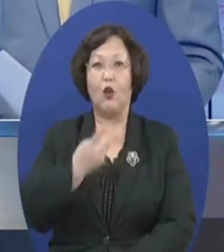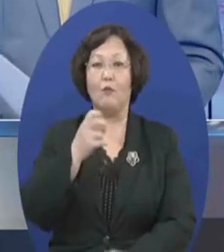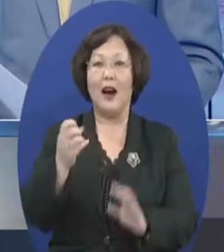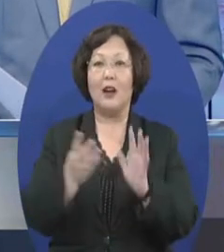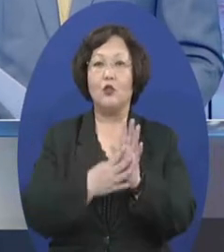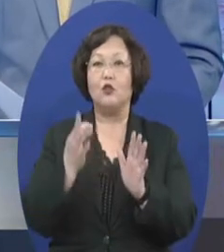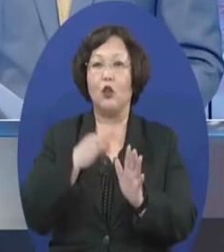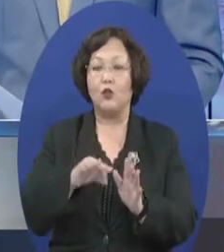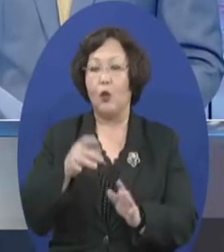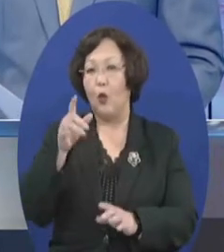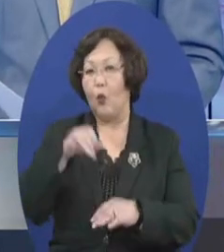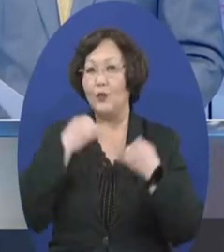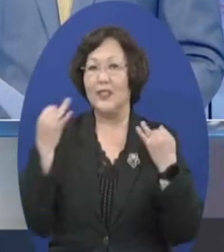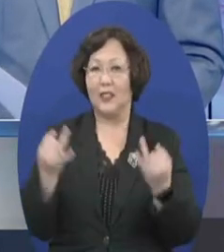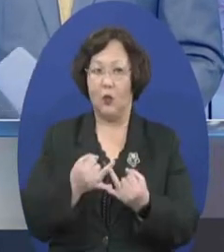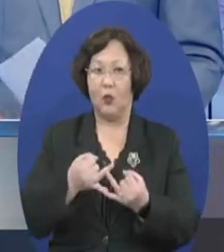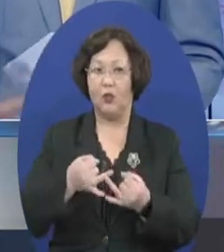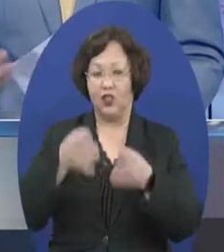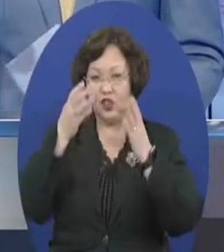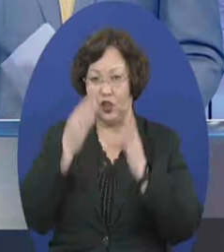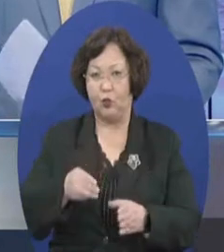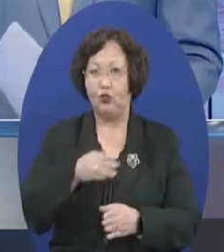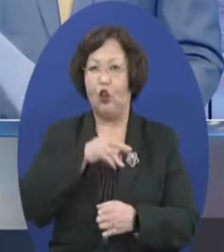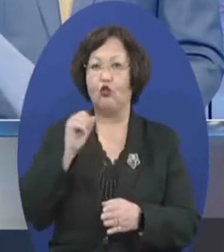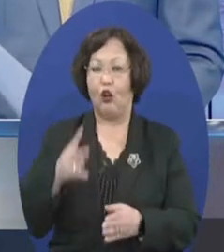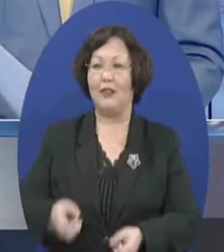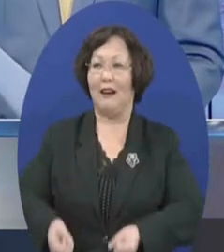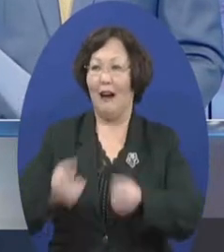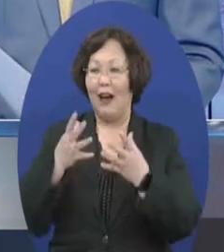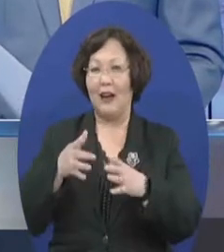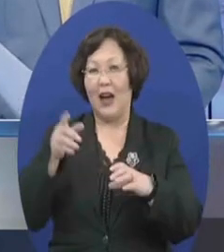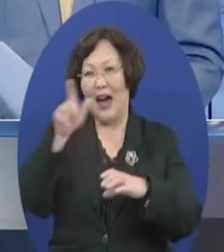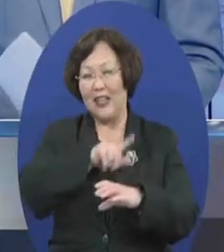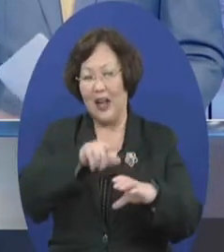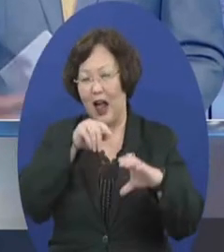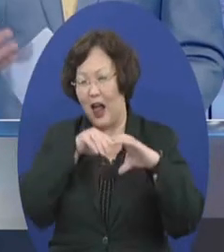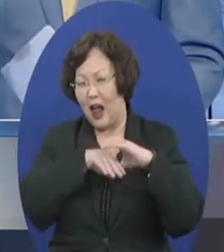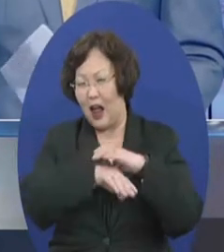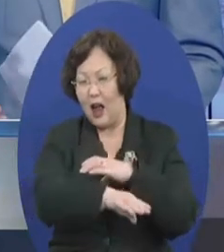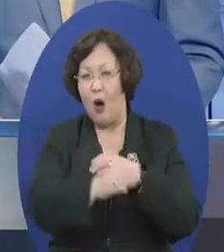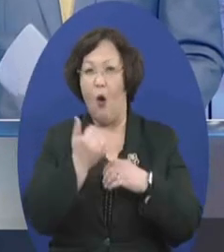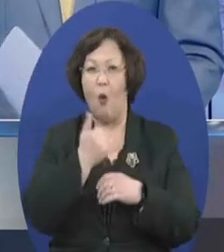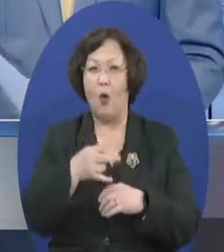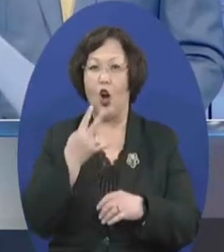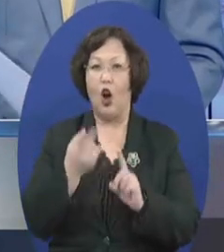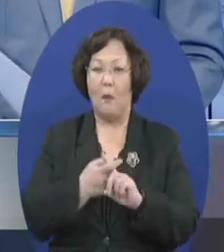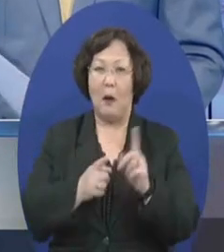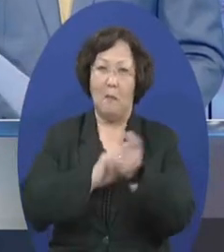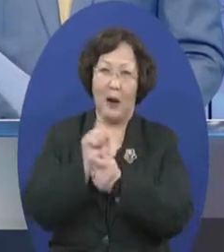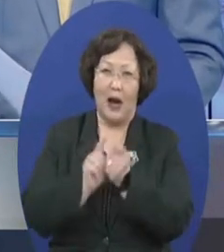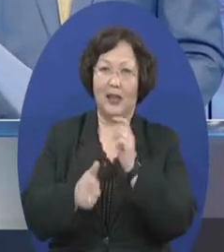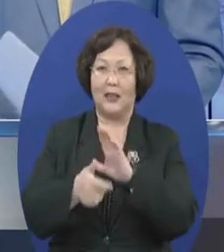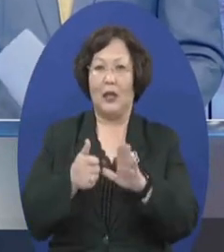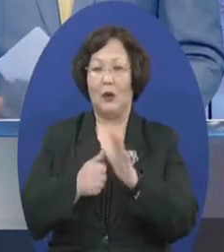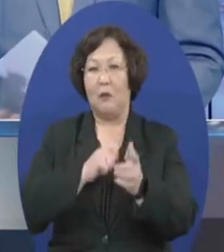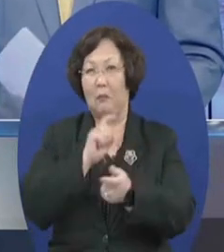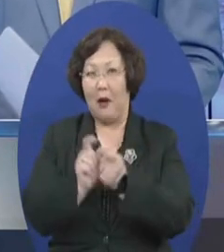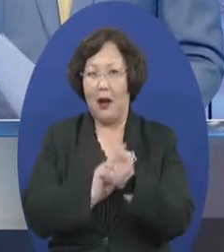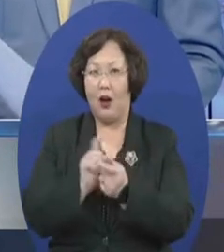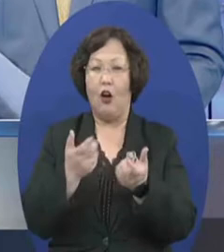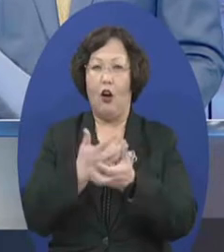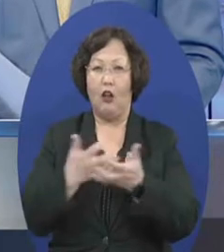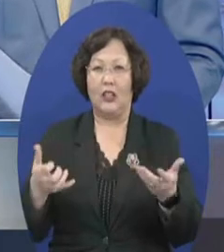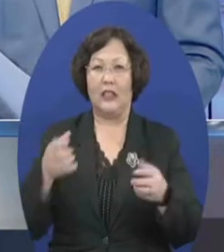2019 онд улсын хурал тогтоол гаргаж за энэ гүний уурхайтай холбоотой маргаан за мөн татварын маргаан зэрэг олон одоо